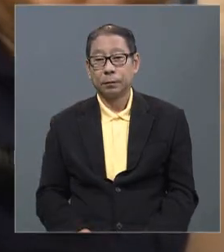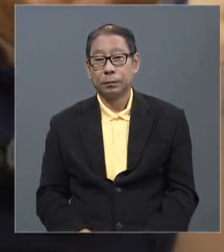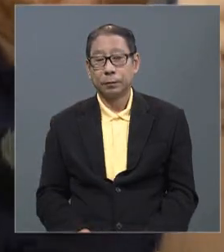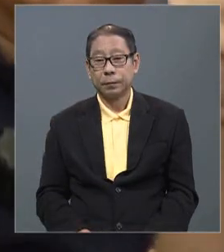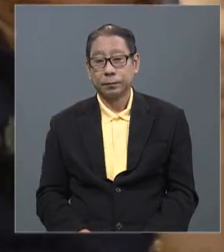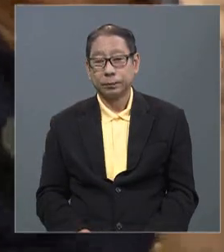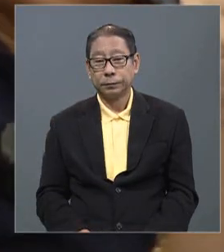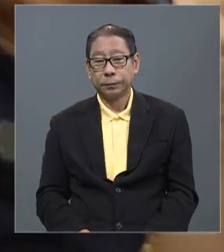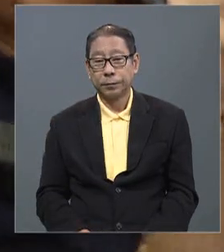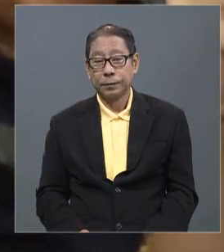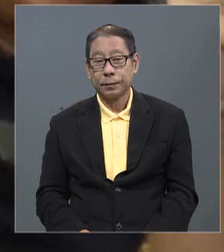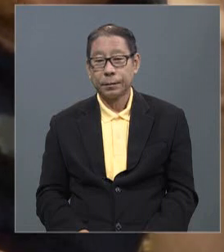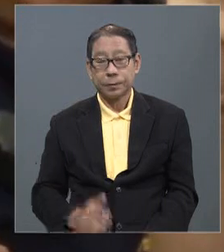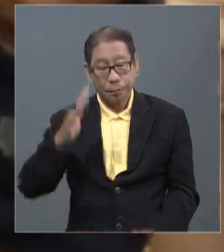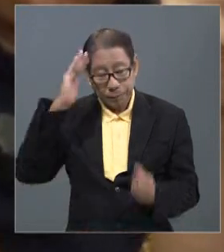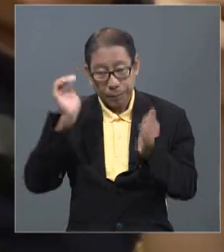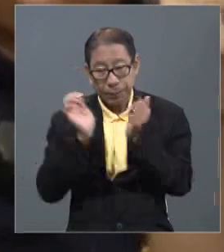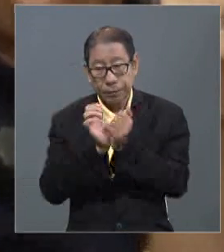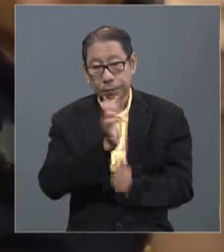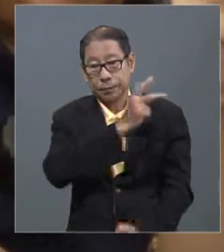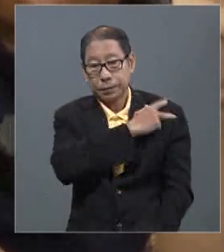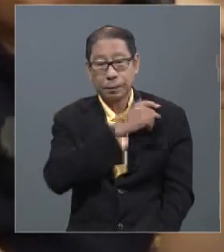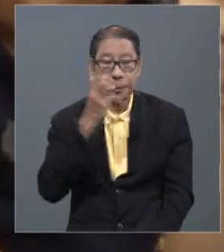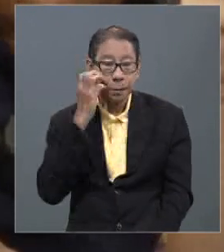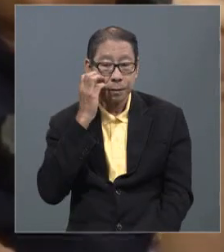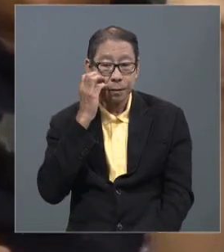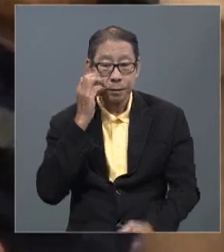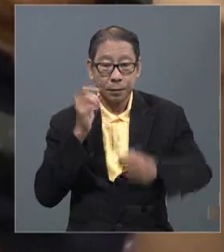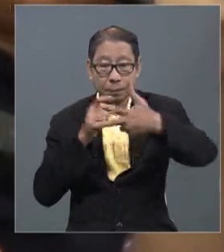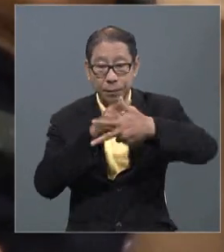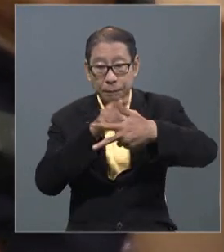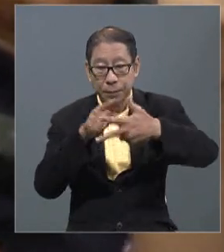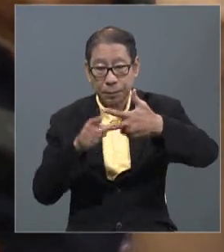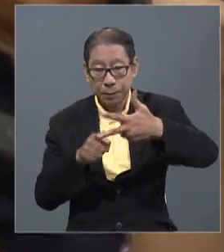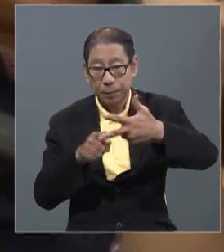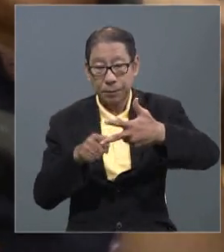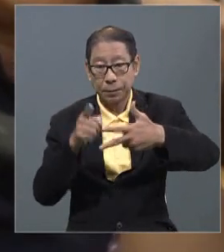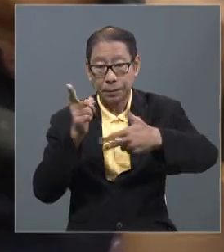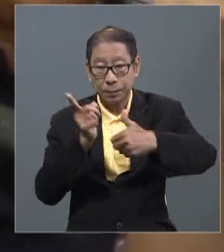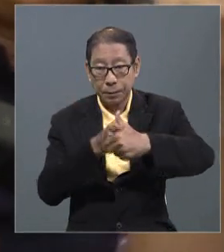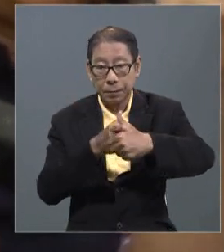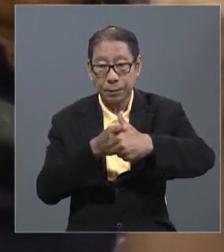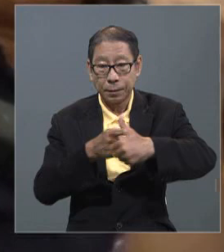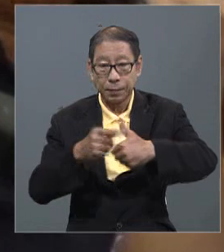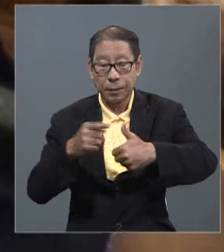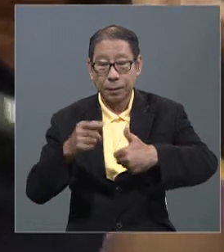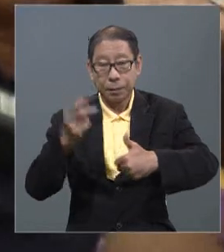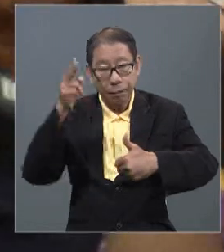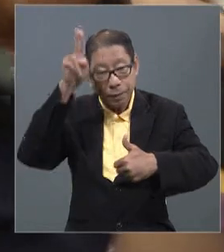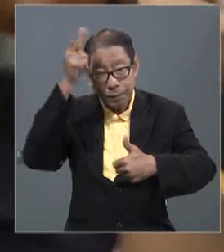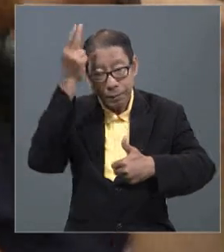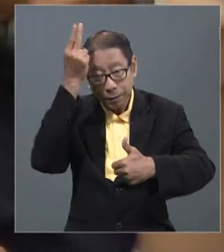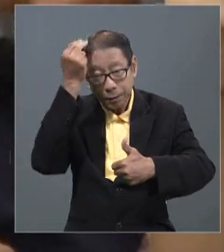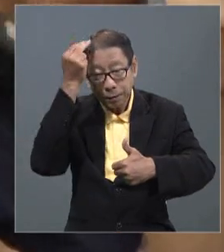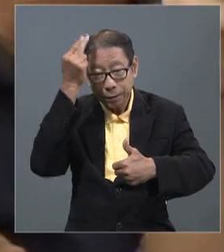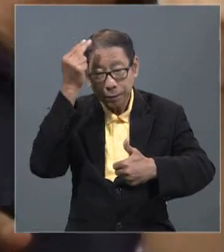คือวันนี้เนี่ยที่บิ๊กโจ๊กร้องเนี่ยนะฮะ1ใน3ที่เป็นผู้ที่ลงนามคำสั่งให้ออกก็คือท่านนี ้ บิ๊กต่ายถูกไหมฮะ ตอนนั้นเนี่ย